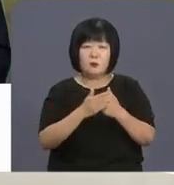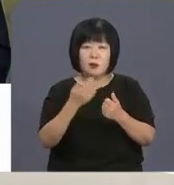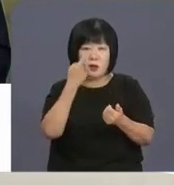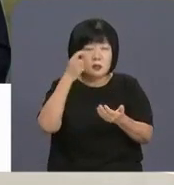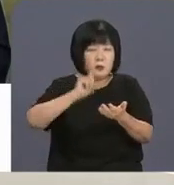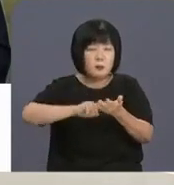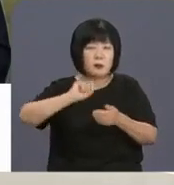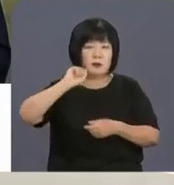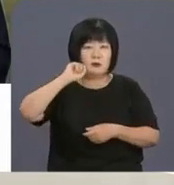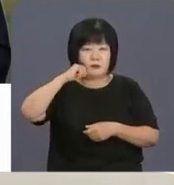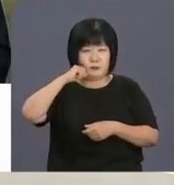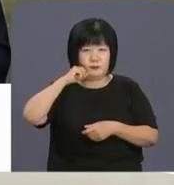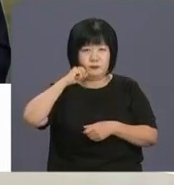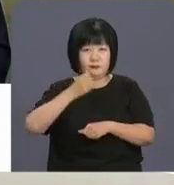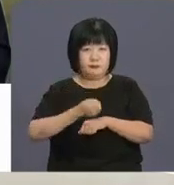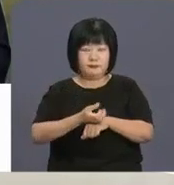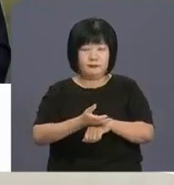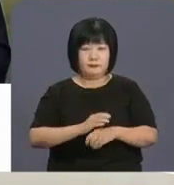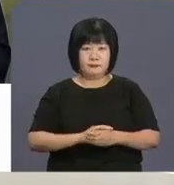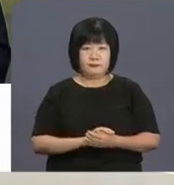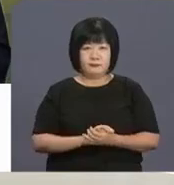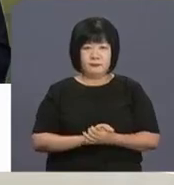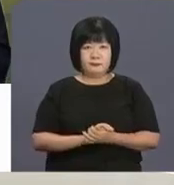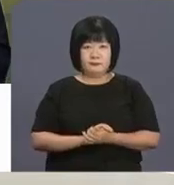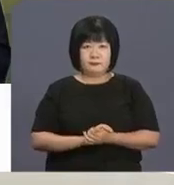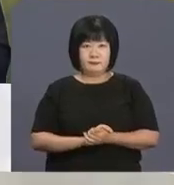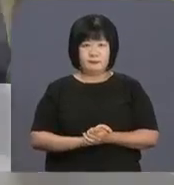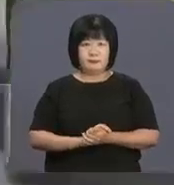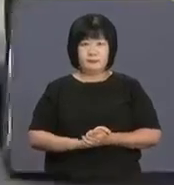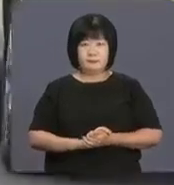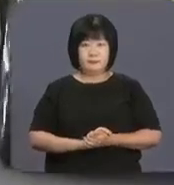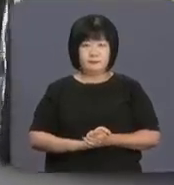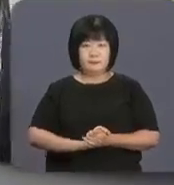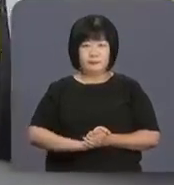않습니다. 최휘재 기자가 현장 취재했습니다.